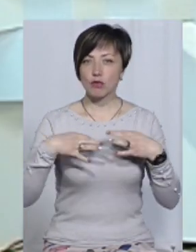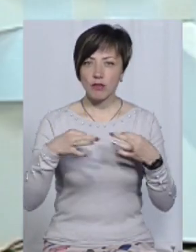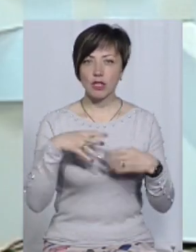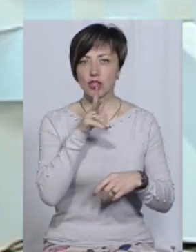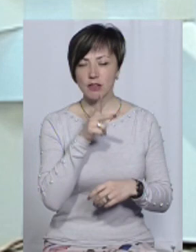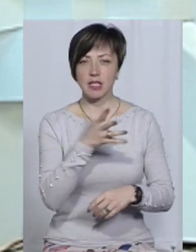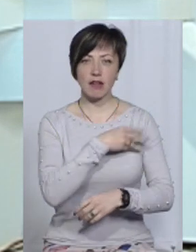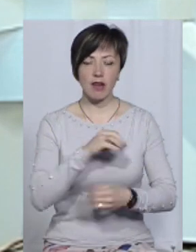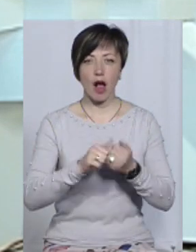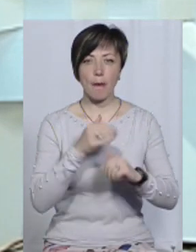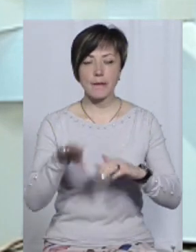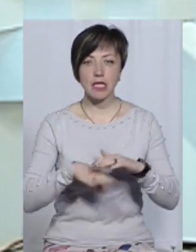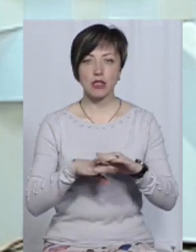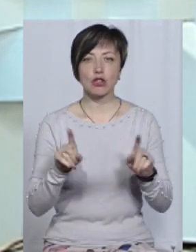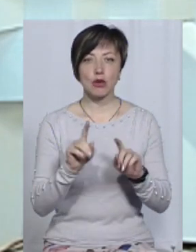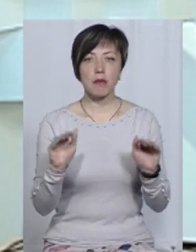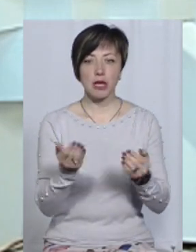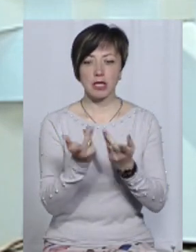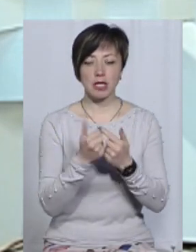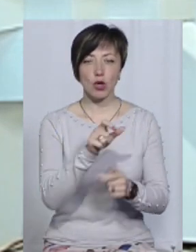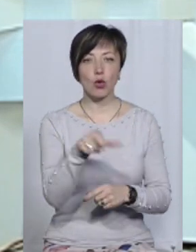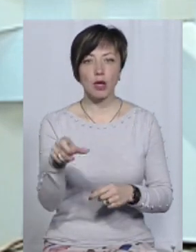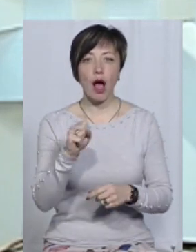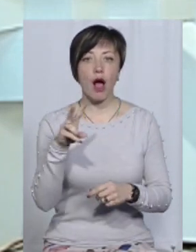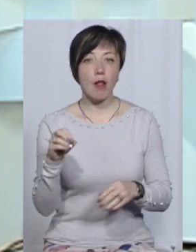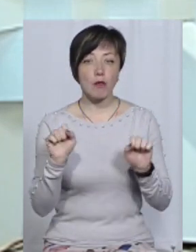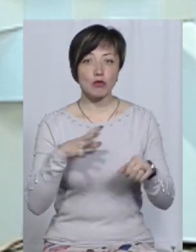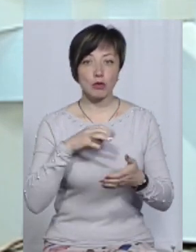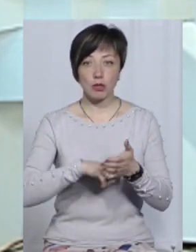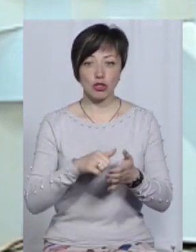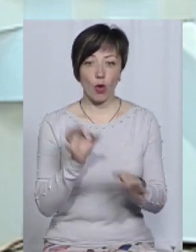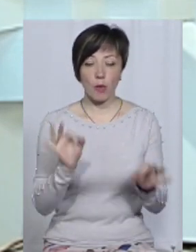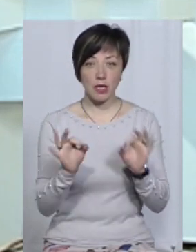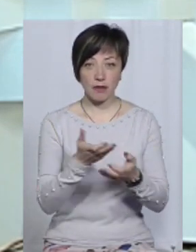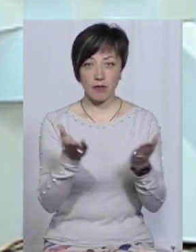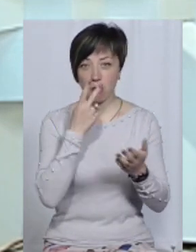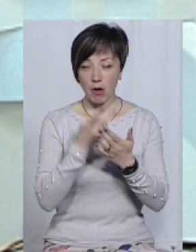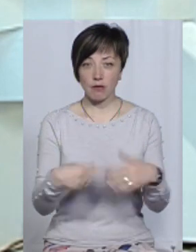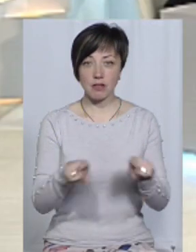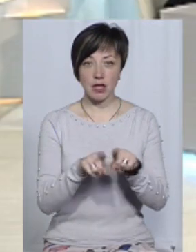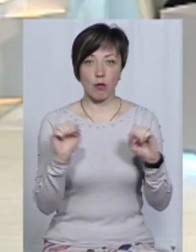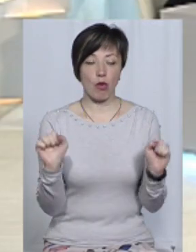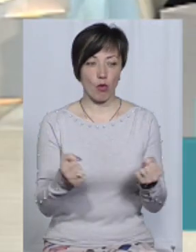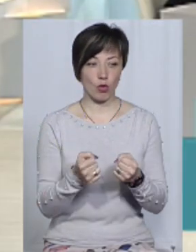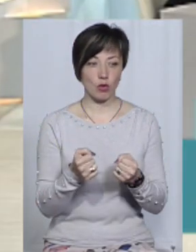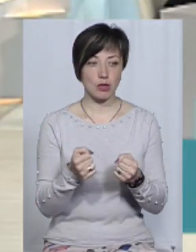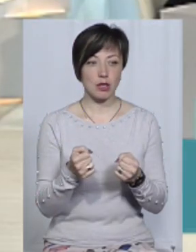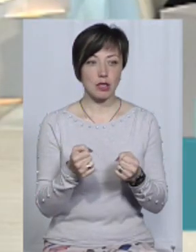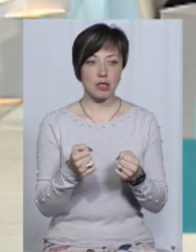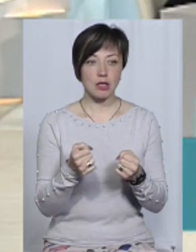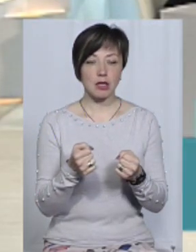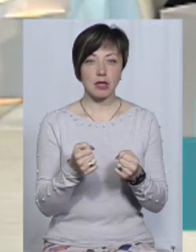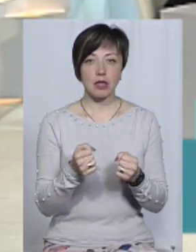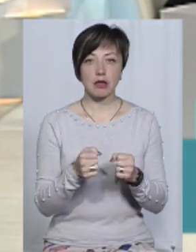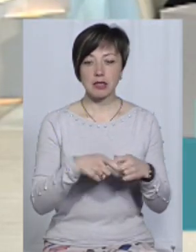розповідають, Чернівці, там, Львів, Кам'янець, що менша кількість людей. Але тому може бути причина досить об'єктивна. Ви бачите, що все-таки прохолодно.